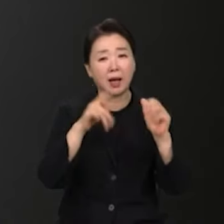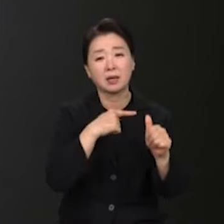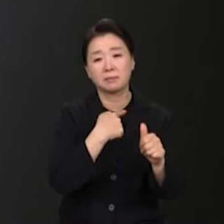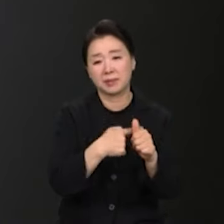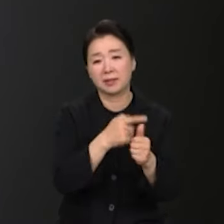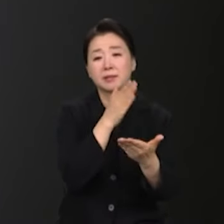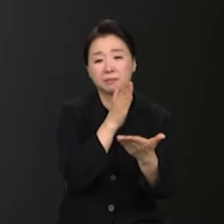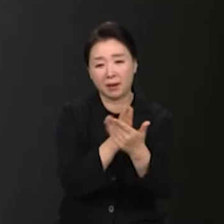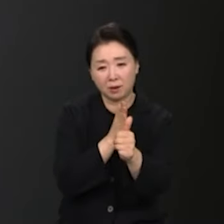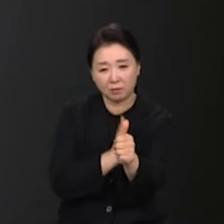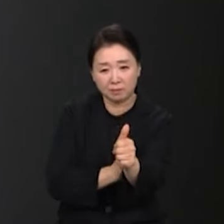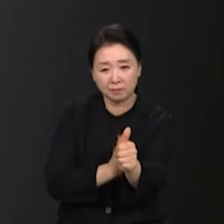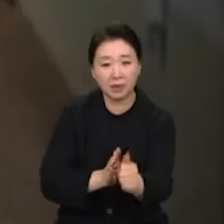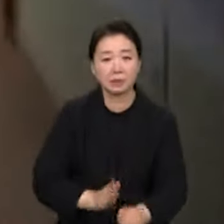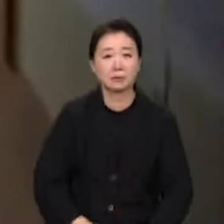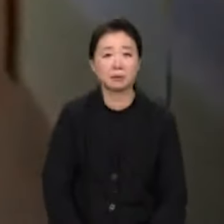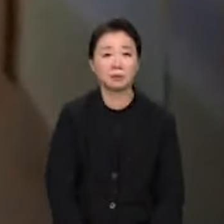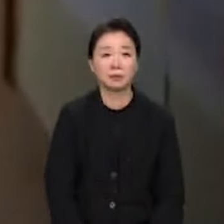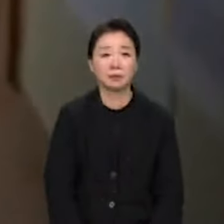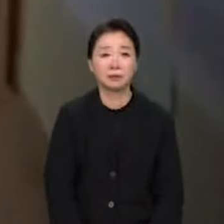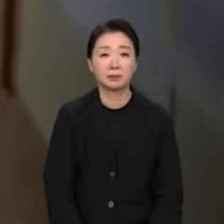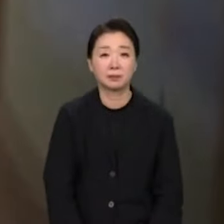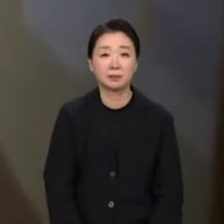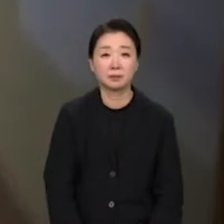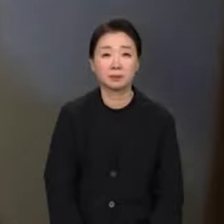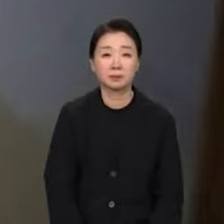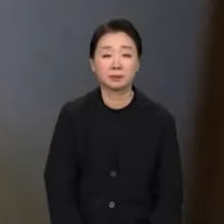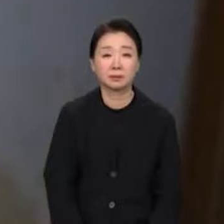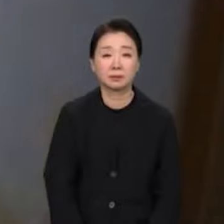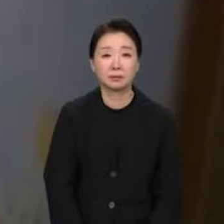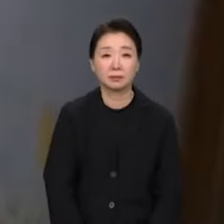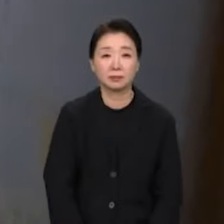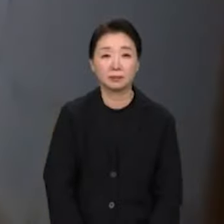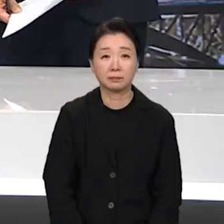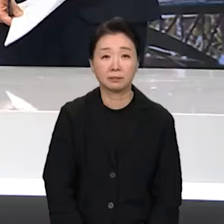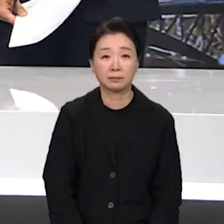말아달라고 당부했습니다. JTBC 정진명입니다.